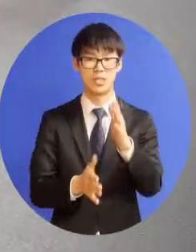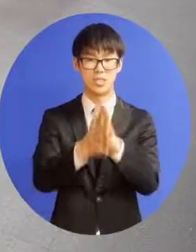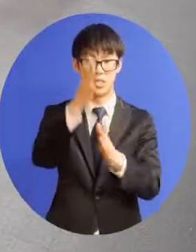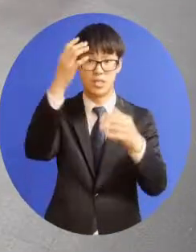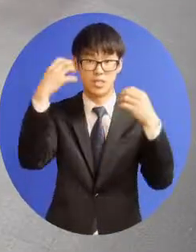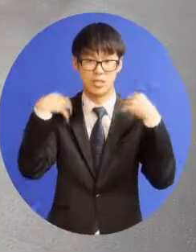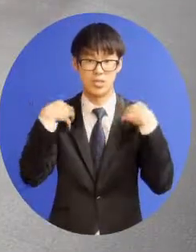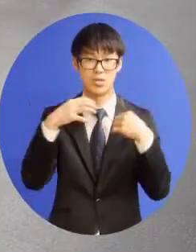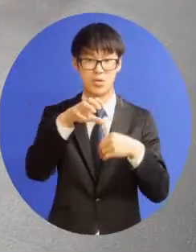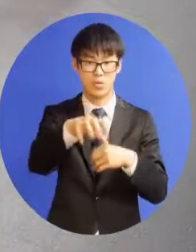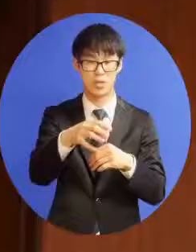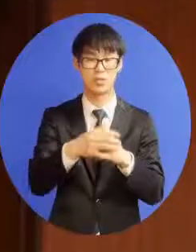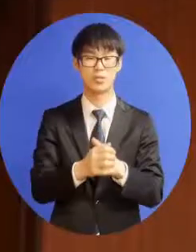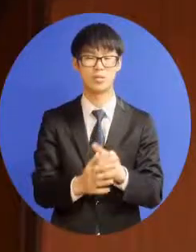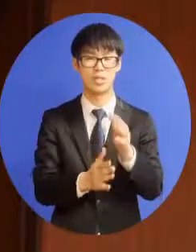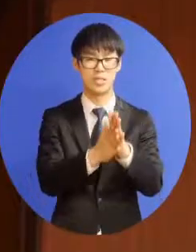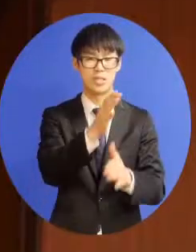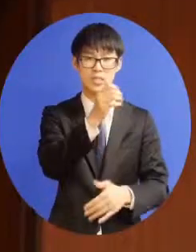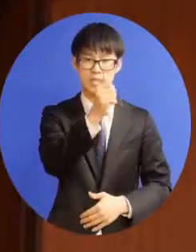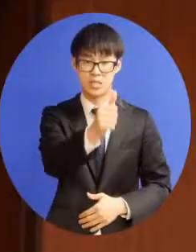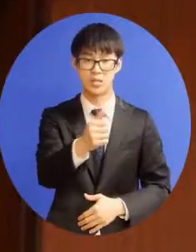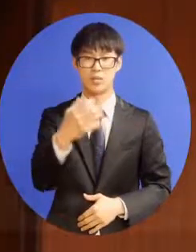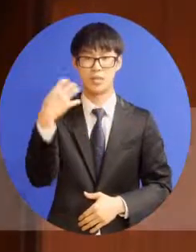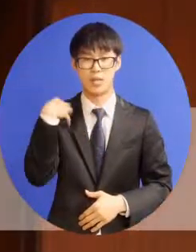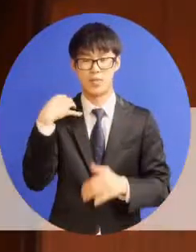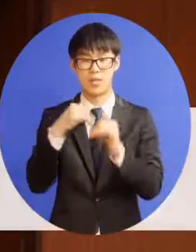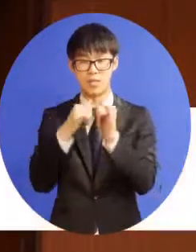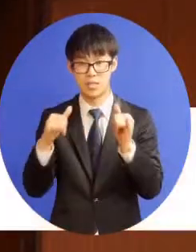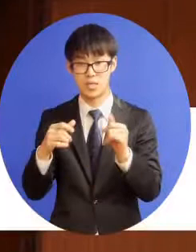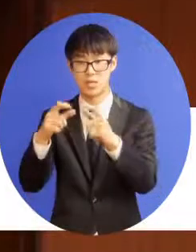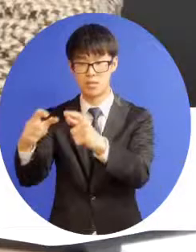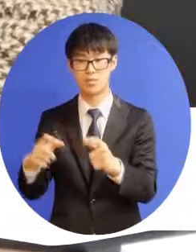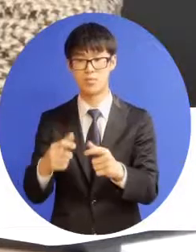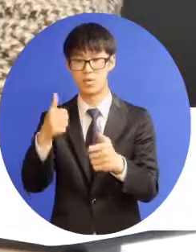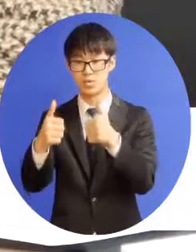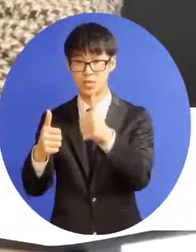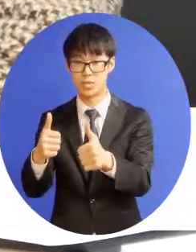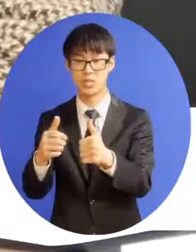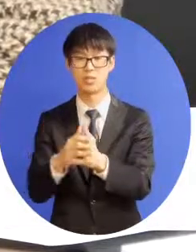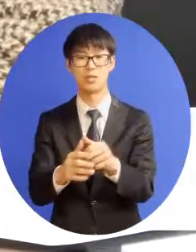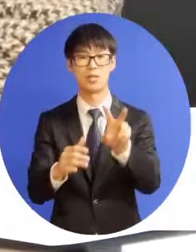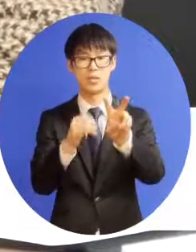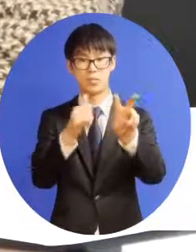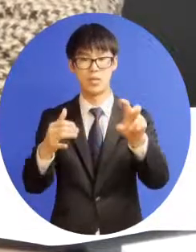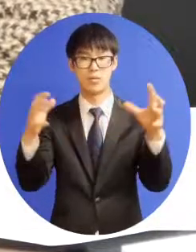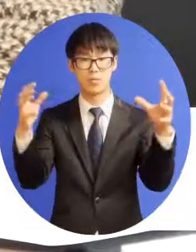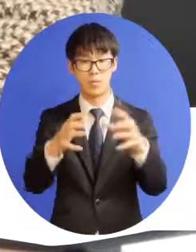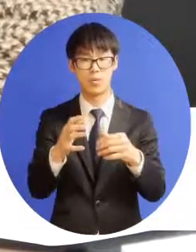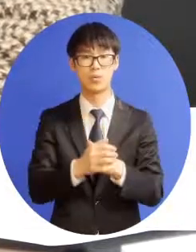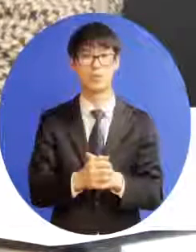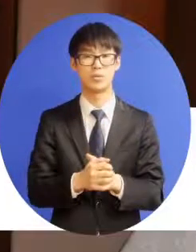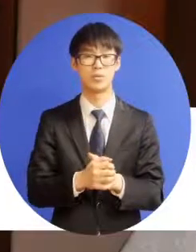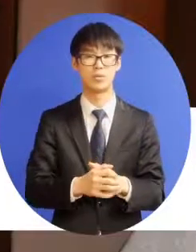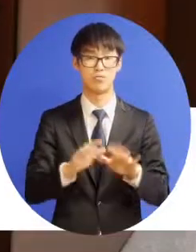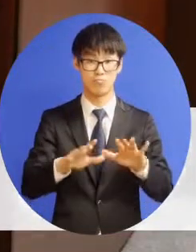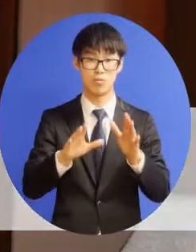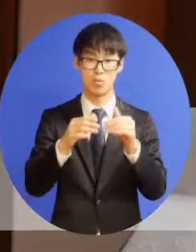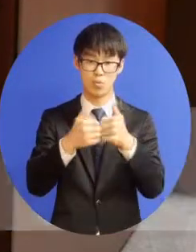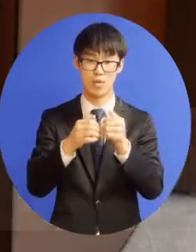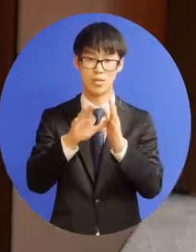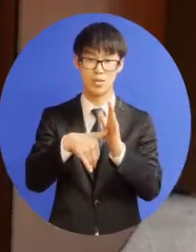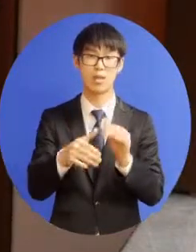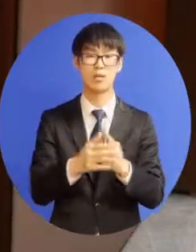공주시청 중회의실에서 오시덕 시장을 비롯한 담당관, 읍면동장 등 20여 명이 참석한 가운데 개최된 이날